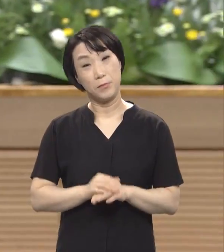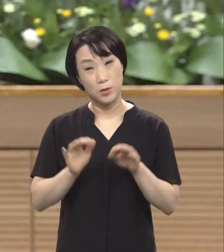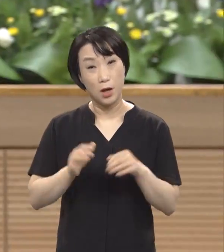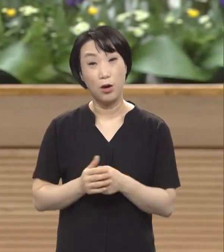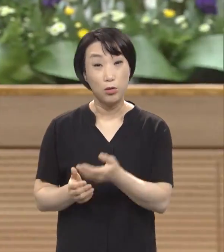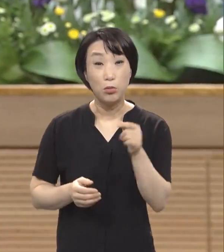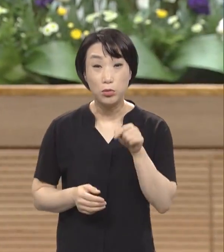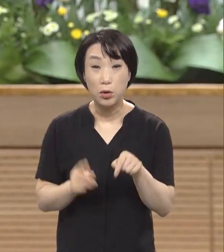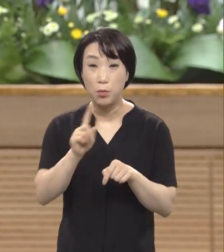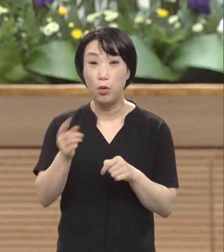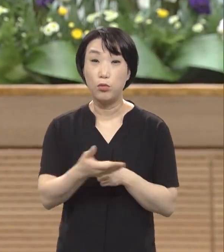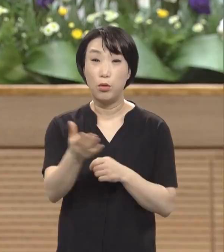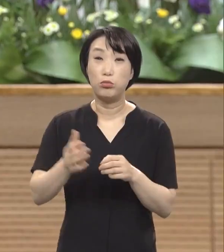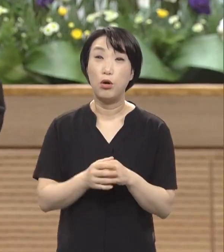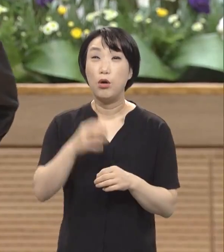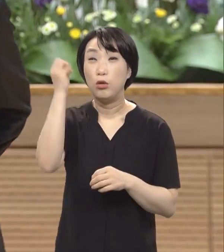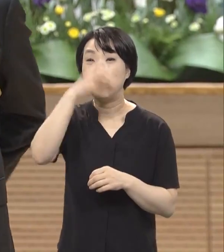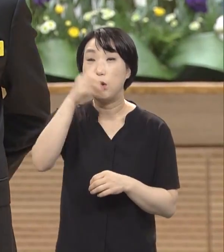하나의